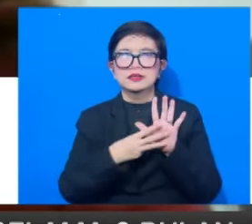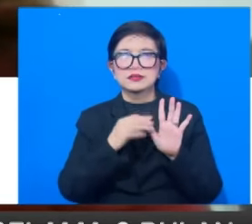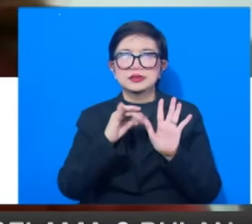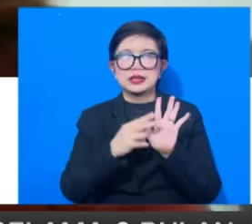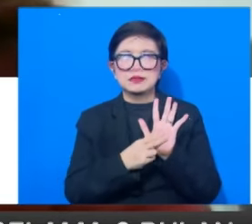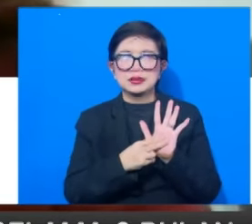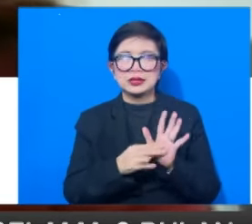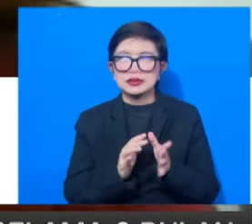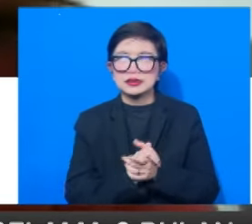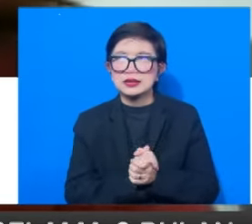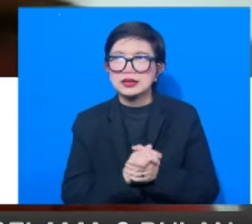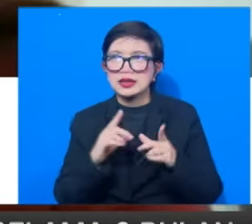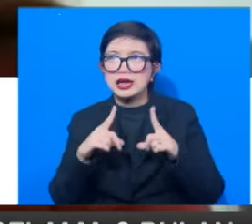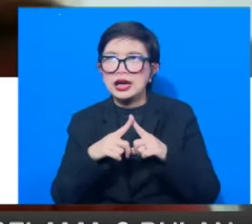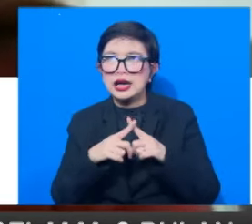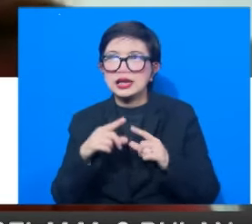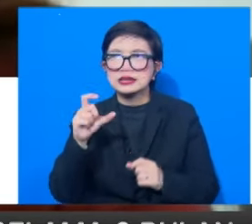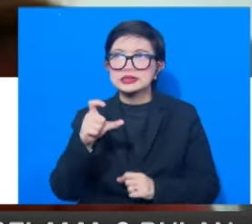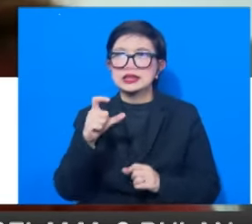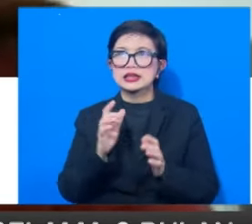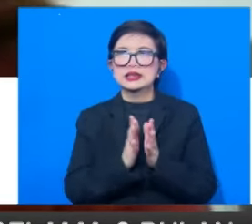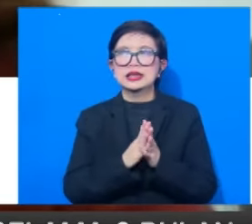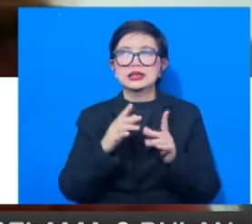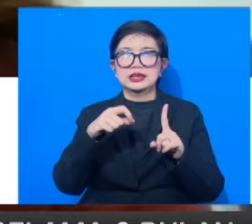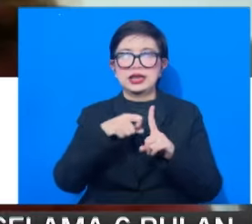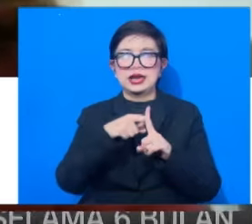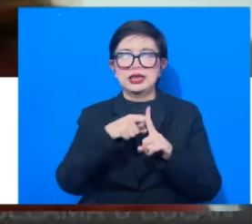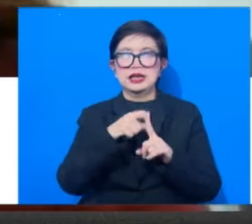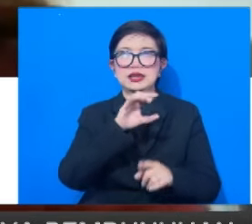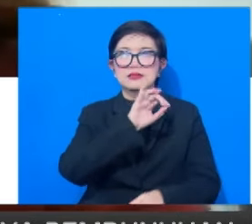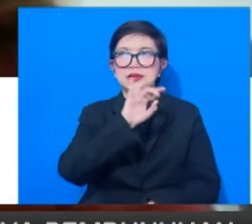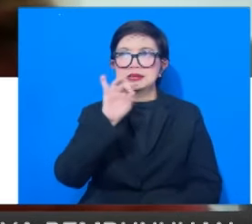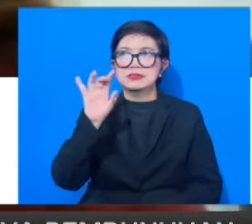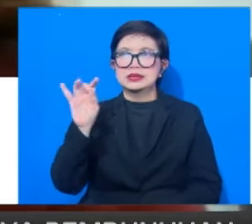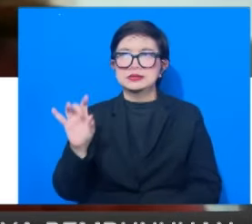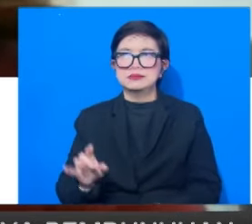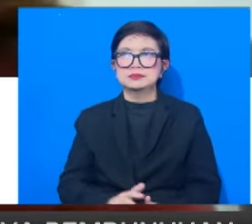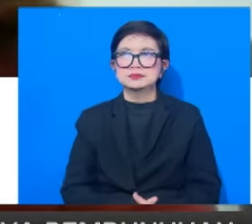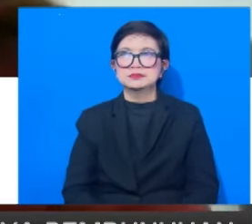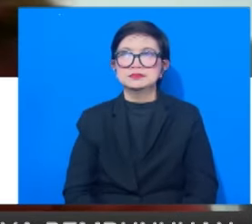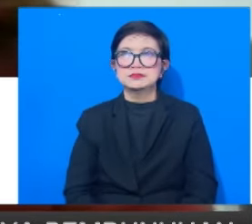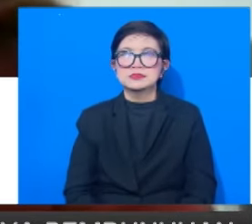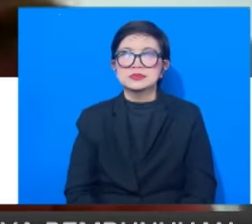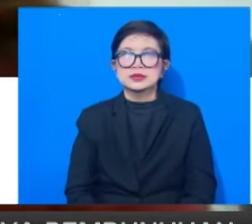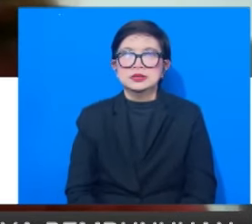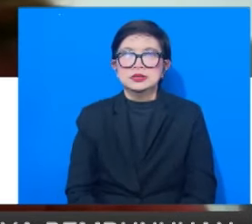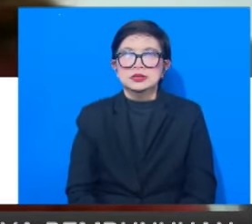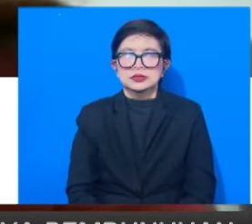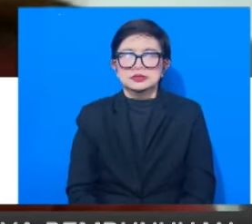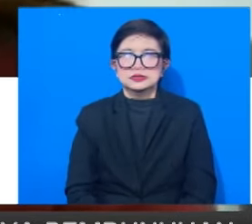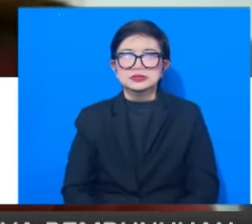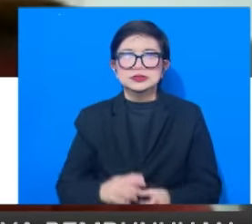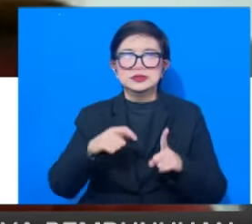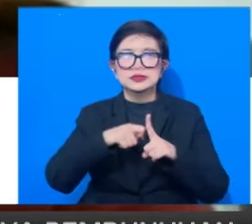C, vitamin K, dan juga kandungan mineral di dalamnya yang sangat banyak seperti kalsium, zat besi, magnesium,